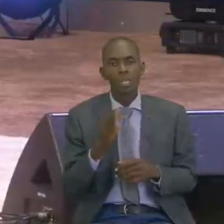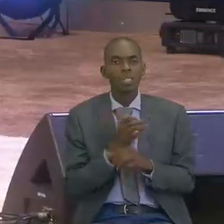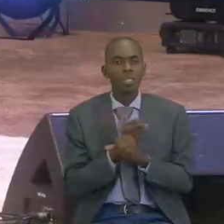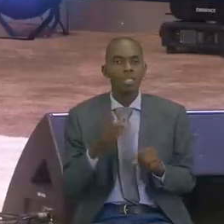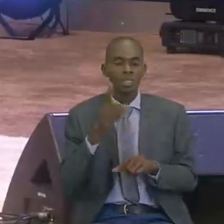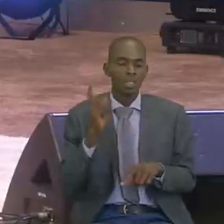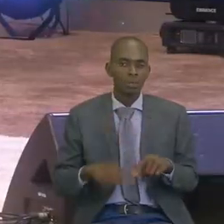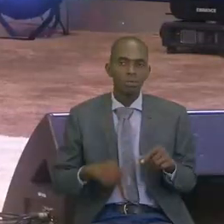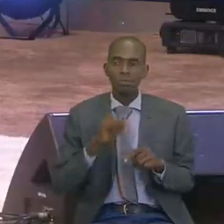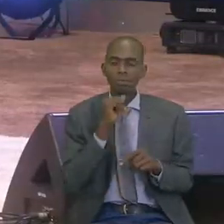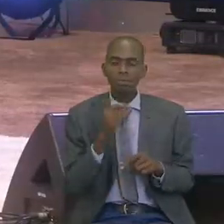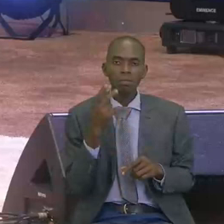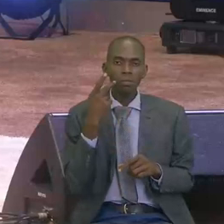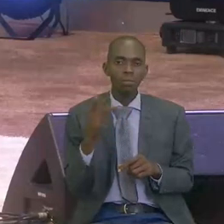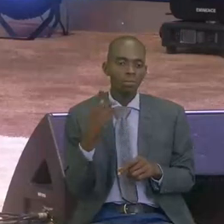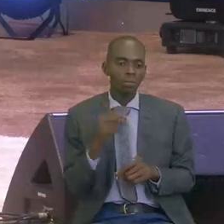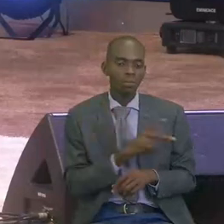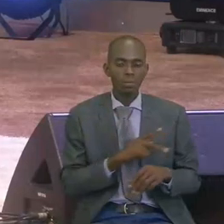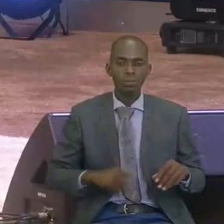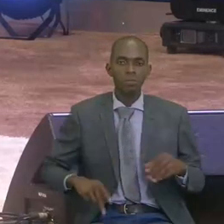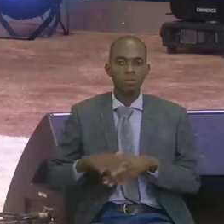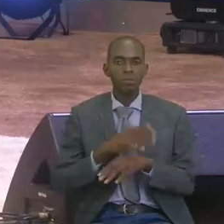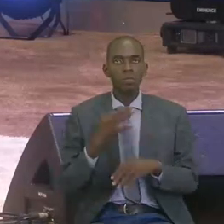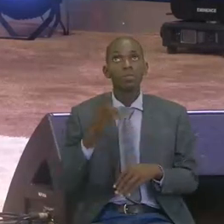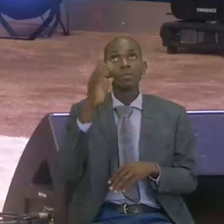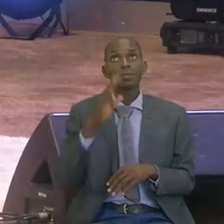peut voir le royaume des cieux. Revenons à ces gens-là.